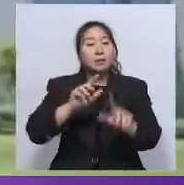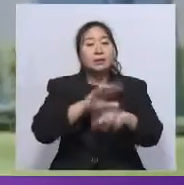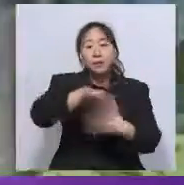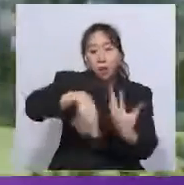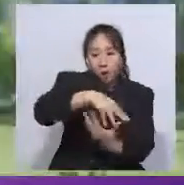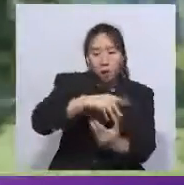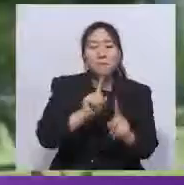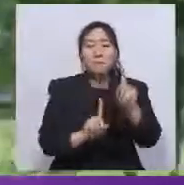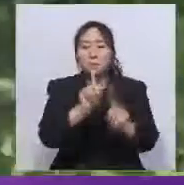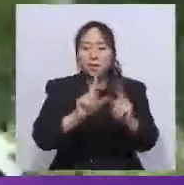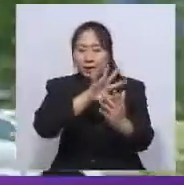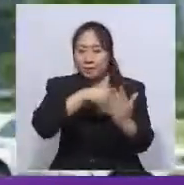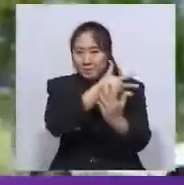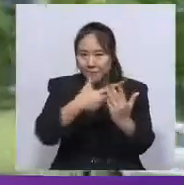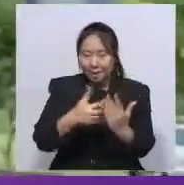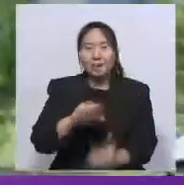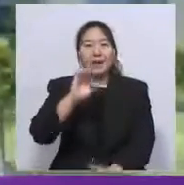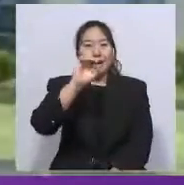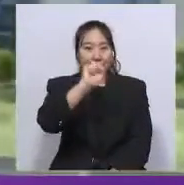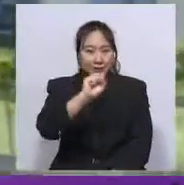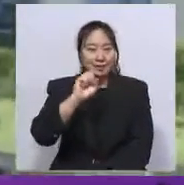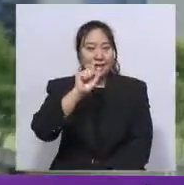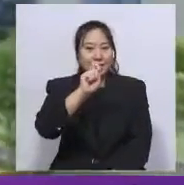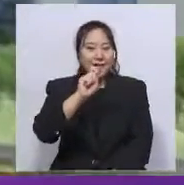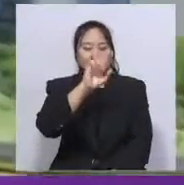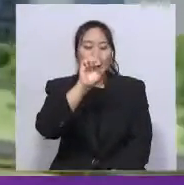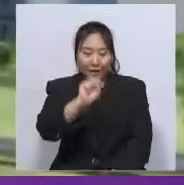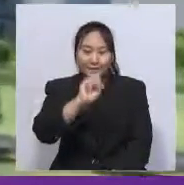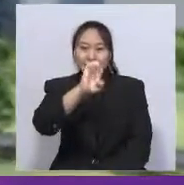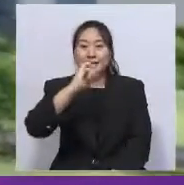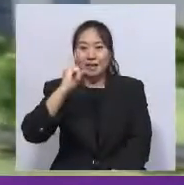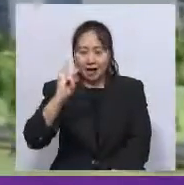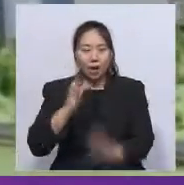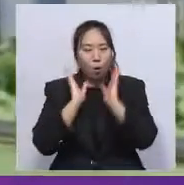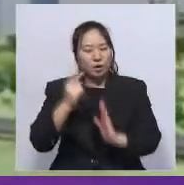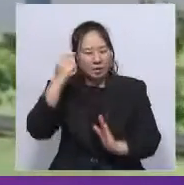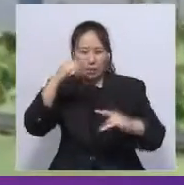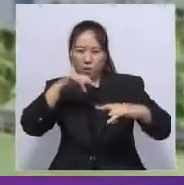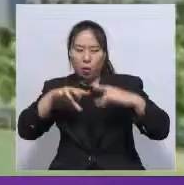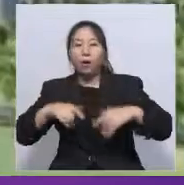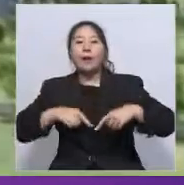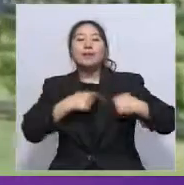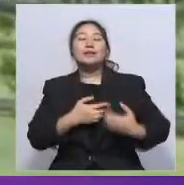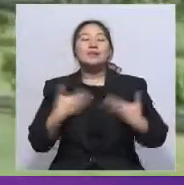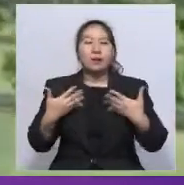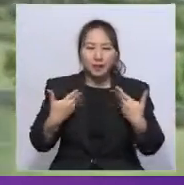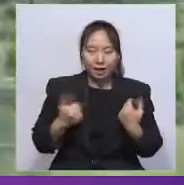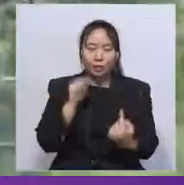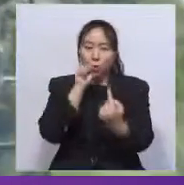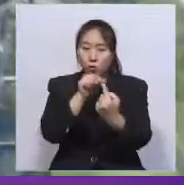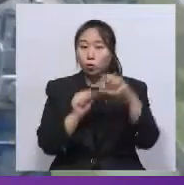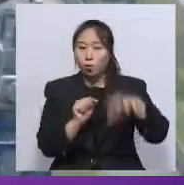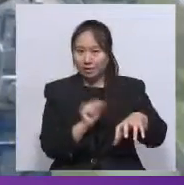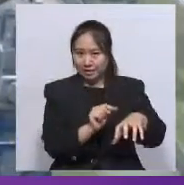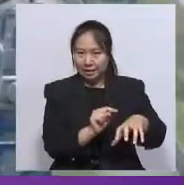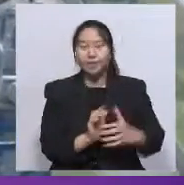แวดล้อมระดับยุทธศาสตร์หรือ SEA เพื่อผู้เห็นต่างเกิดความสบายใจและเหมาะสมกับพื้นที่อำเภอเทพาโ